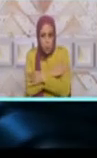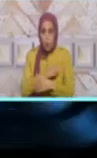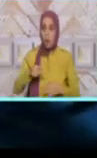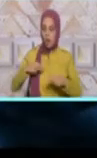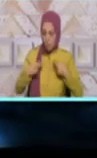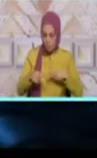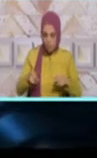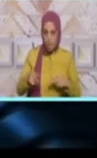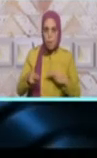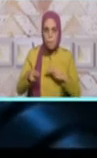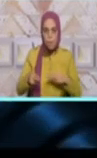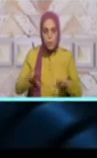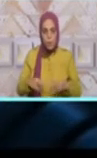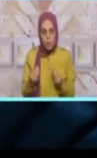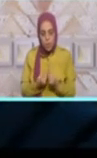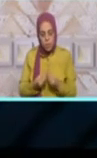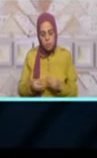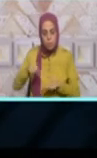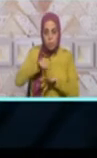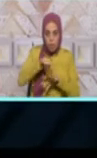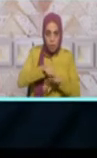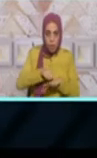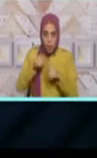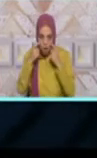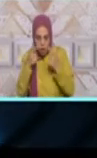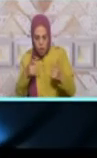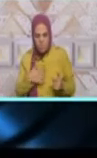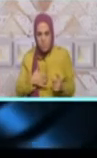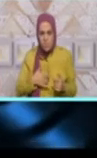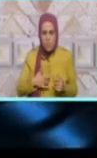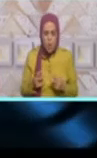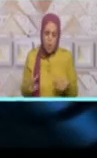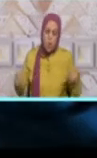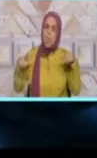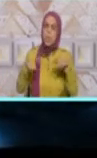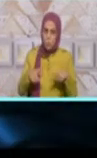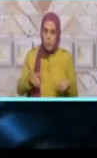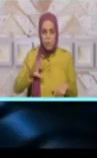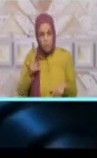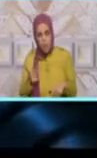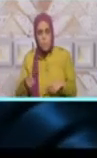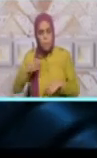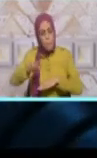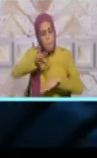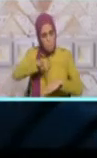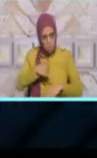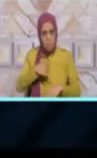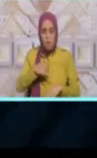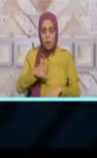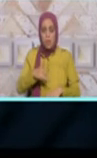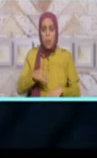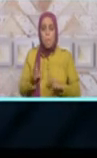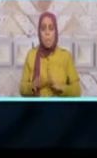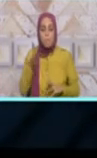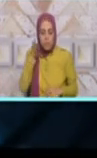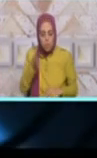بيوافق بننقله على طول لاحد دور الرعايه لتلقي كافه اوجه الرعايه النفسيه والاجتماعيه. وفي منهم بيرجع لي بنقدر